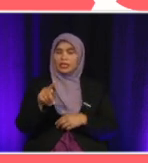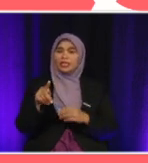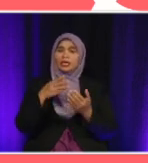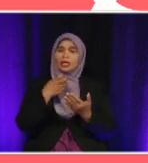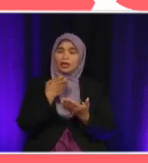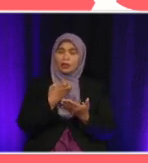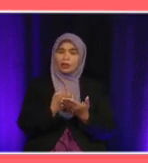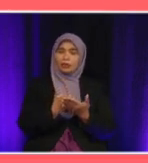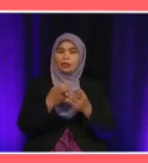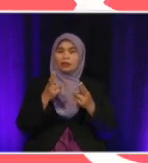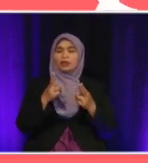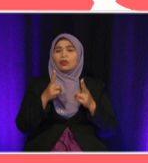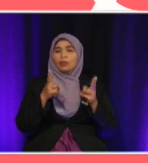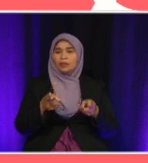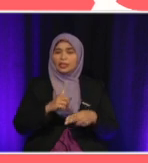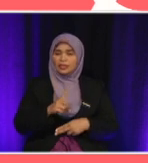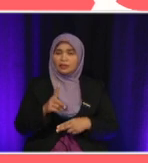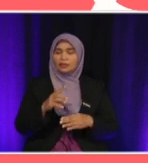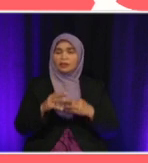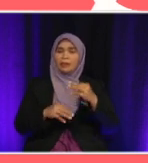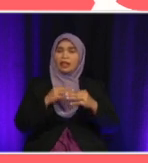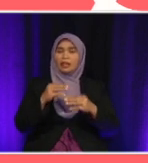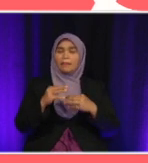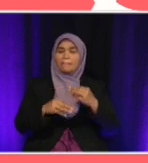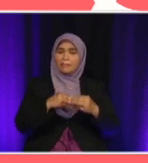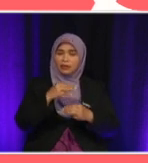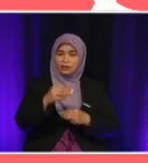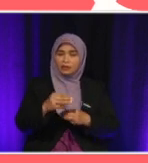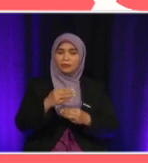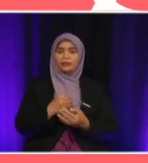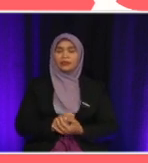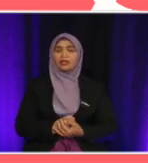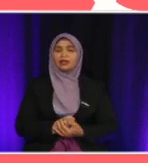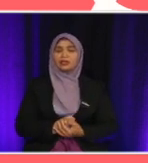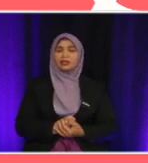umat Islam semakin maju Oke pusat penegakan